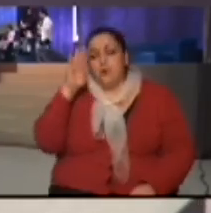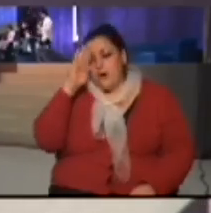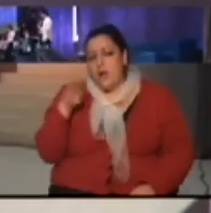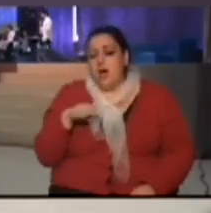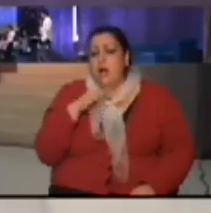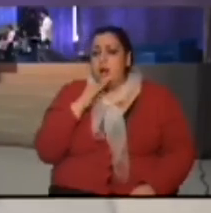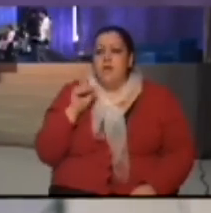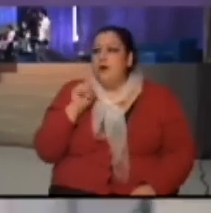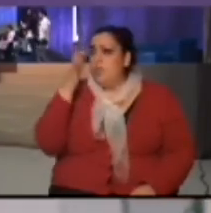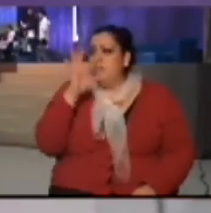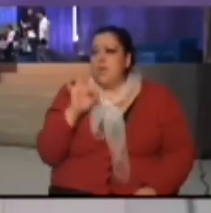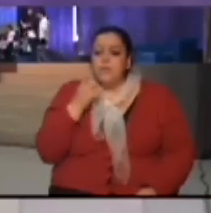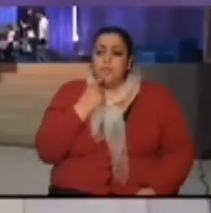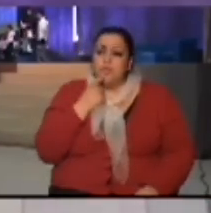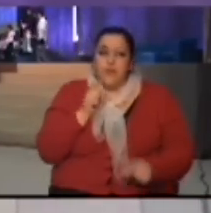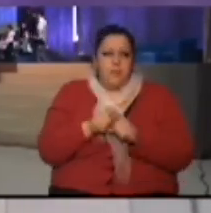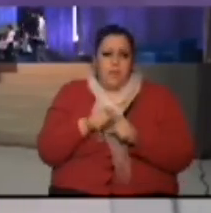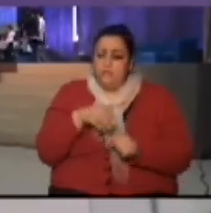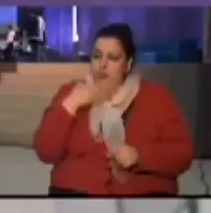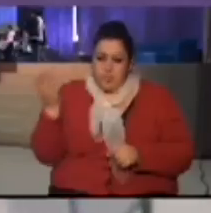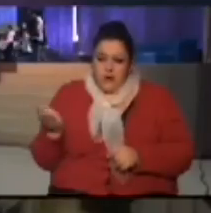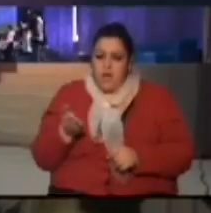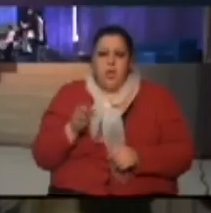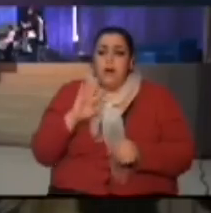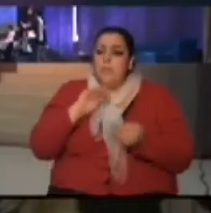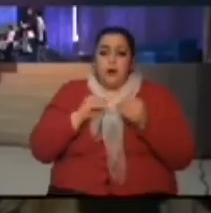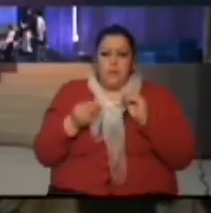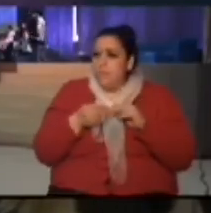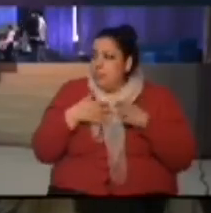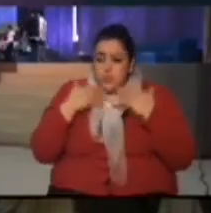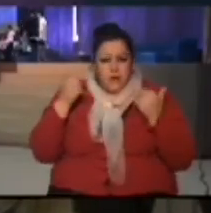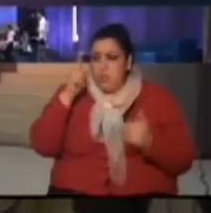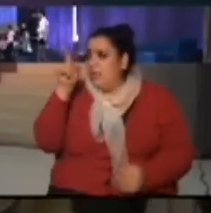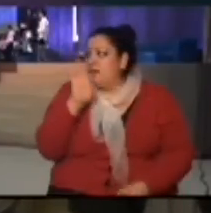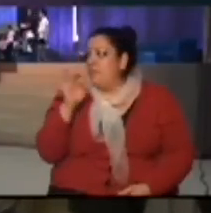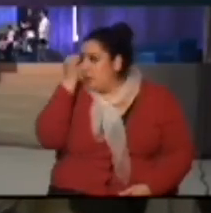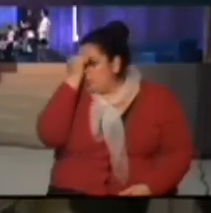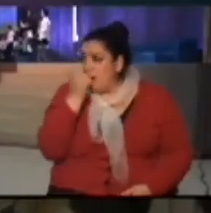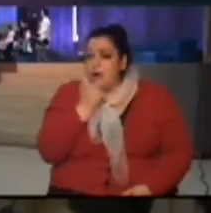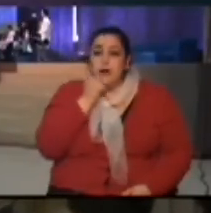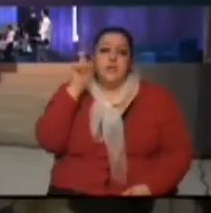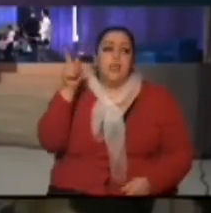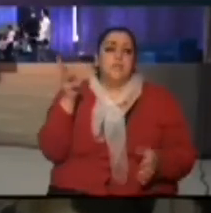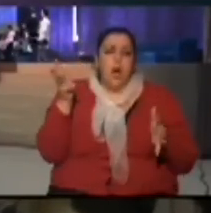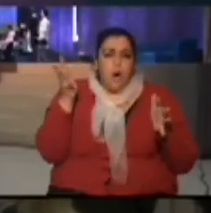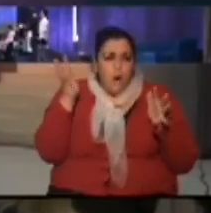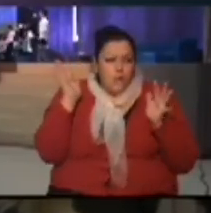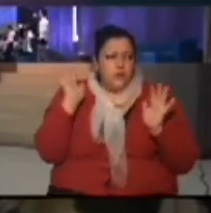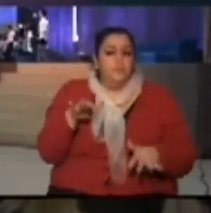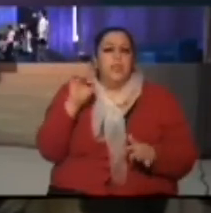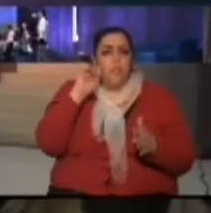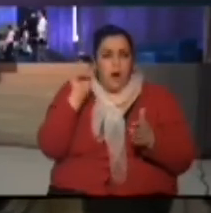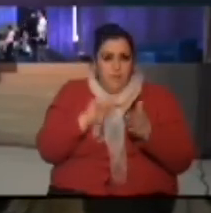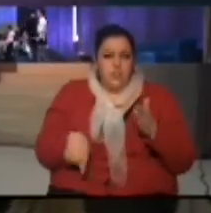փակ իրավիճակ չկա, որ քո համար անհնարին իրավիճակ չկա, շնորհակալ ենք քեզ Հայր, օրհնում ենք քո անունը, ու մենք հավատում